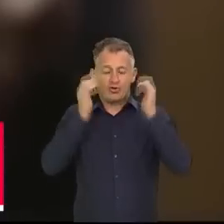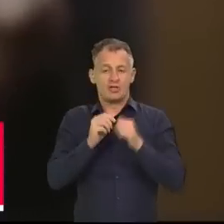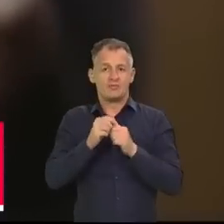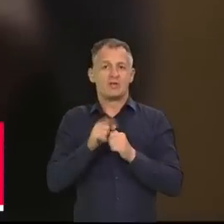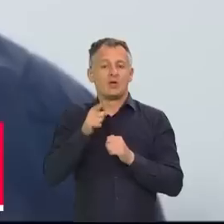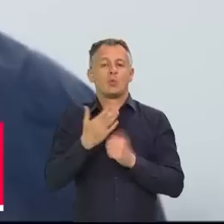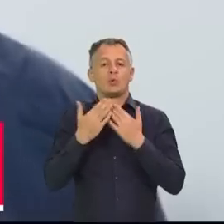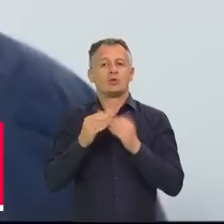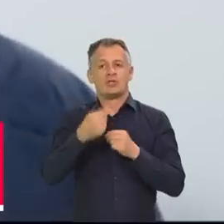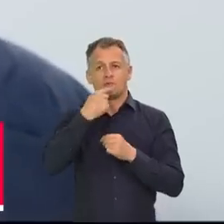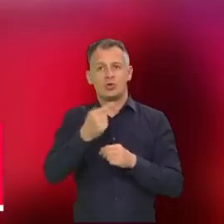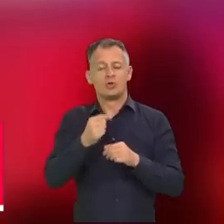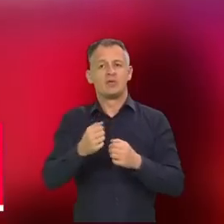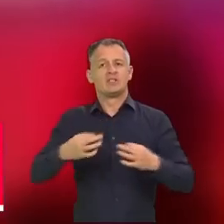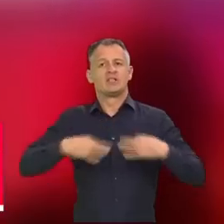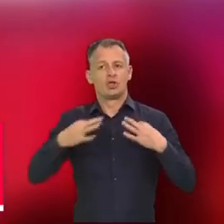urăm însănătoșire grabnică.